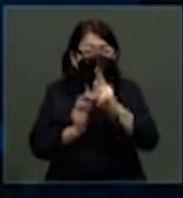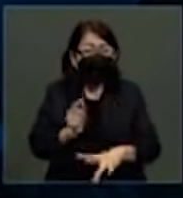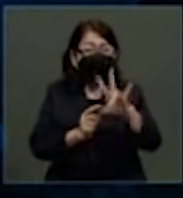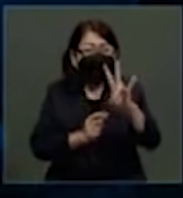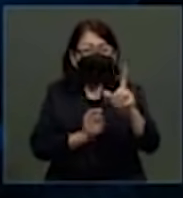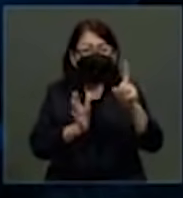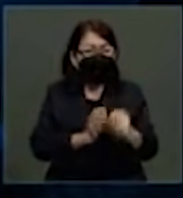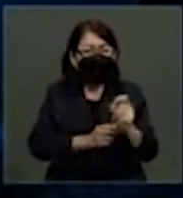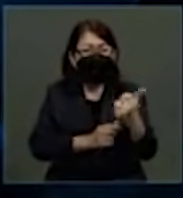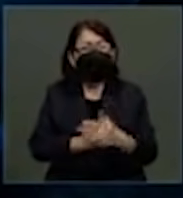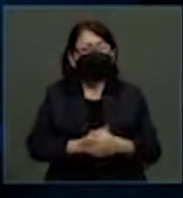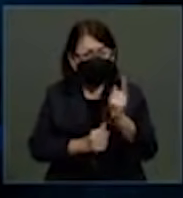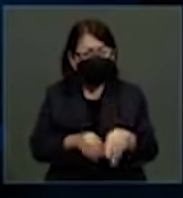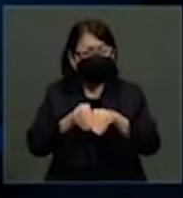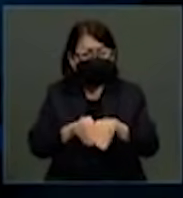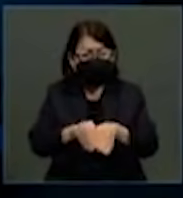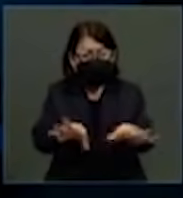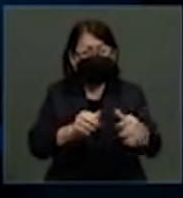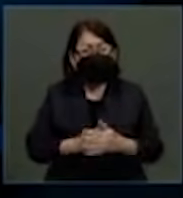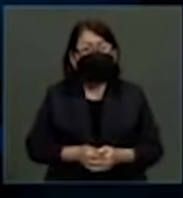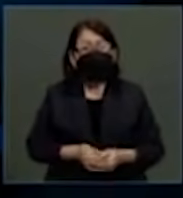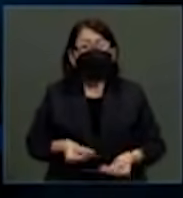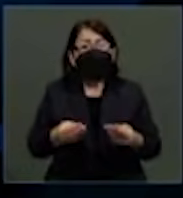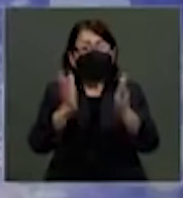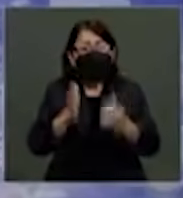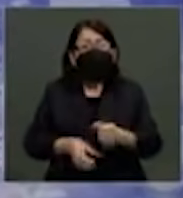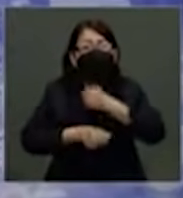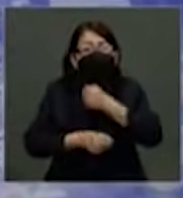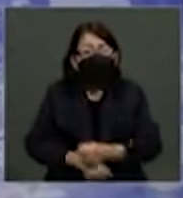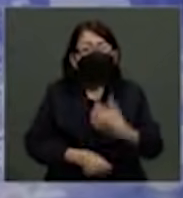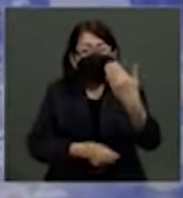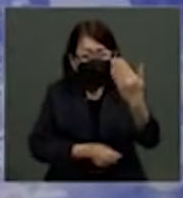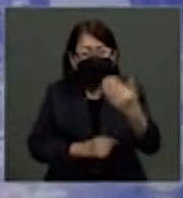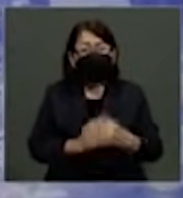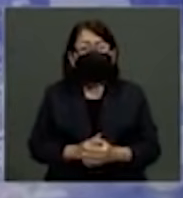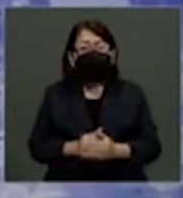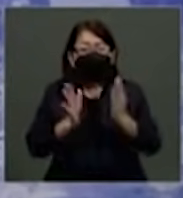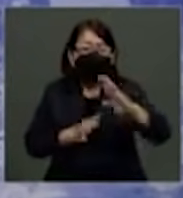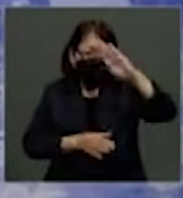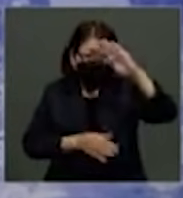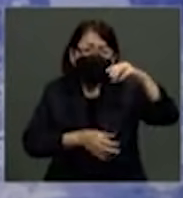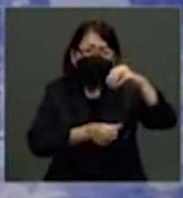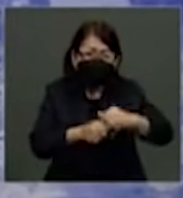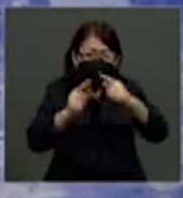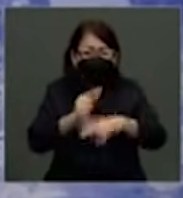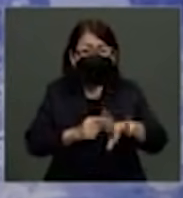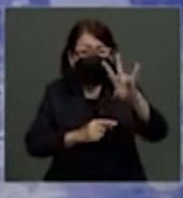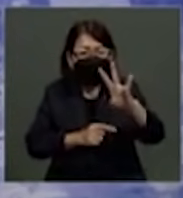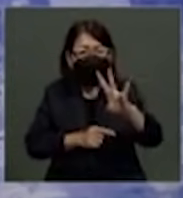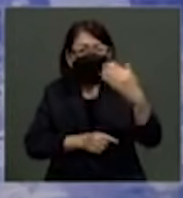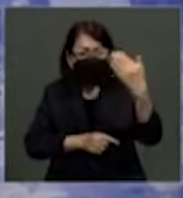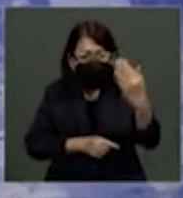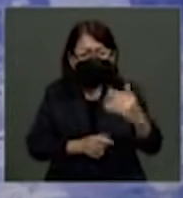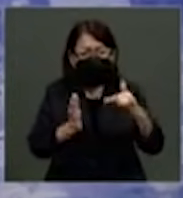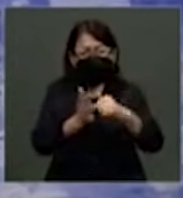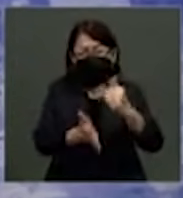านี้ต้องได้รับวัคซีนโดยเร็วเพราะฉะนั้นขอความร่วมมือกับพี่น้องประชาชนที่เป็นกลุ่มอื่นๆนะครับช่วยเปิด